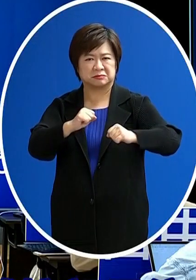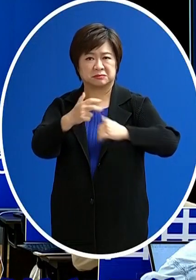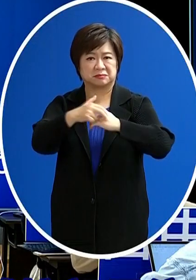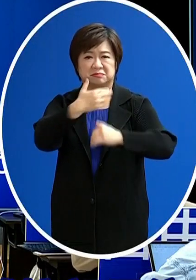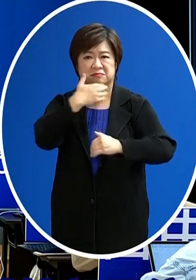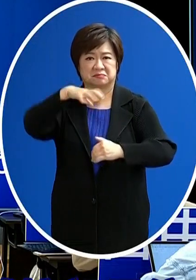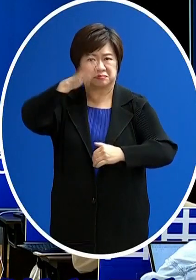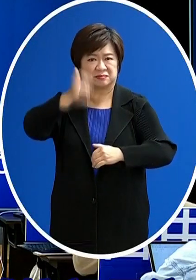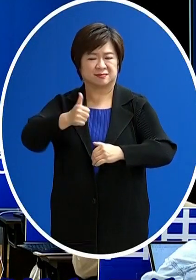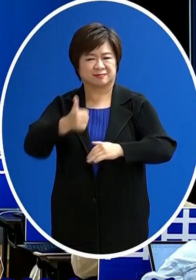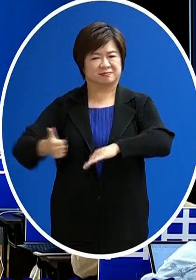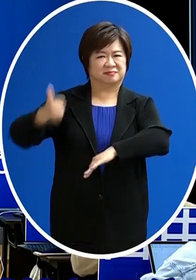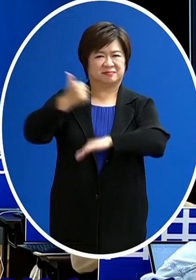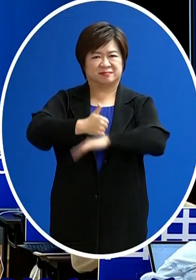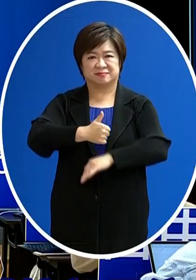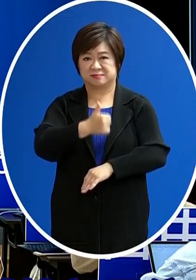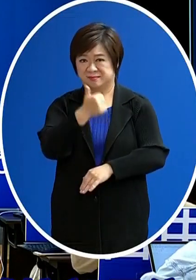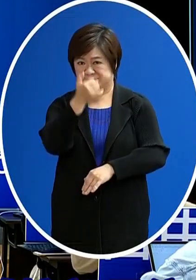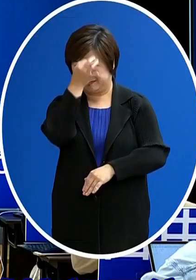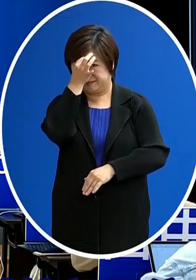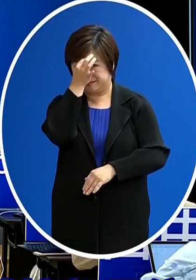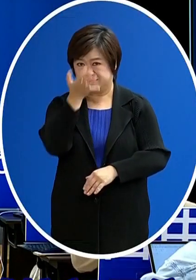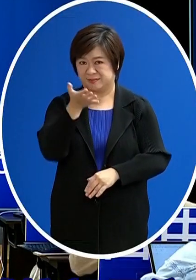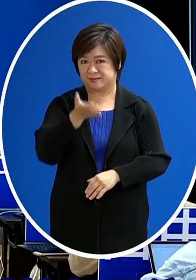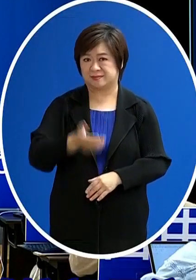置？那对此您怎么回应？谢谢。